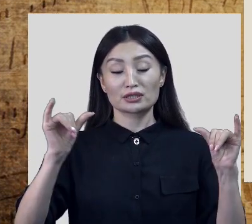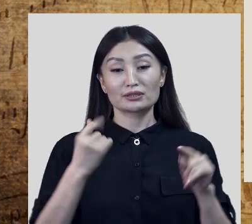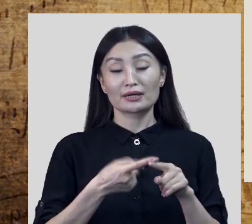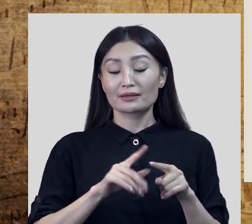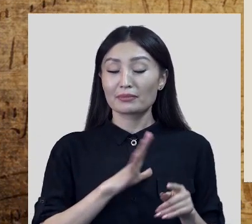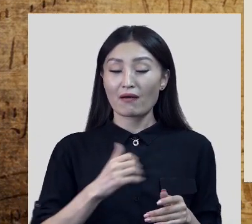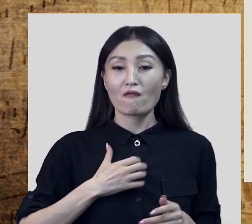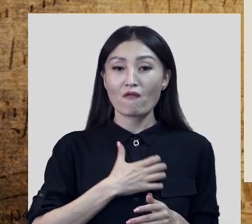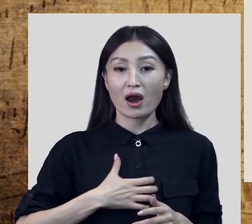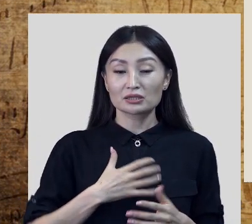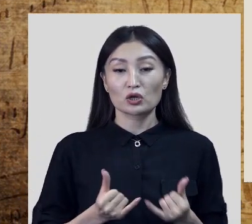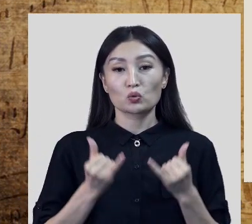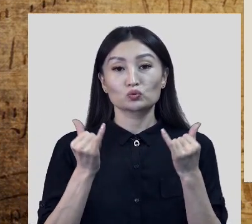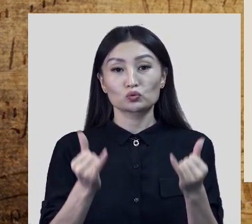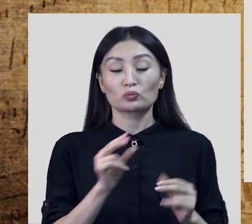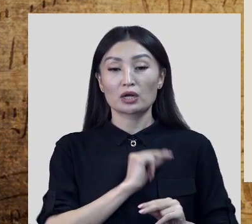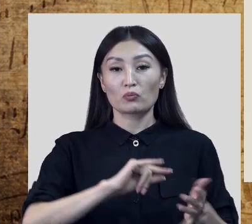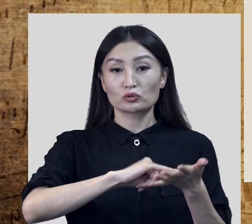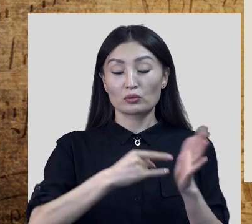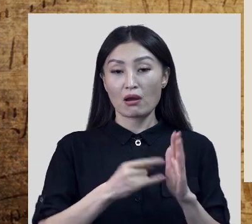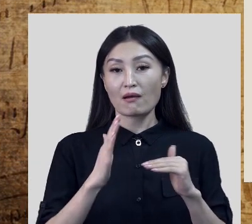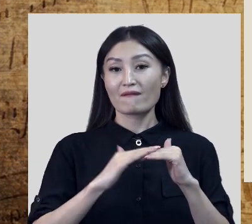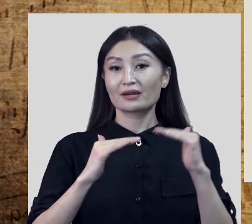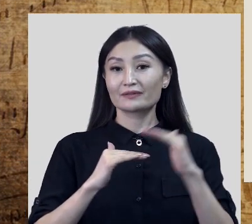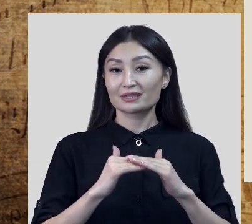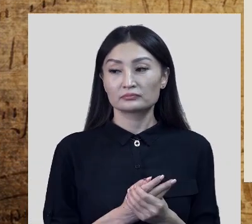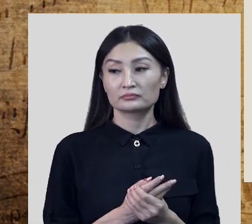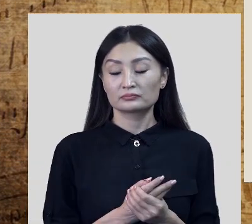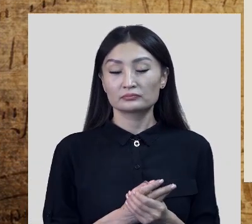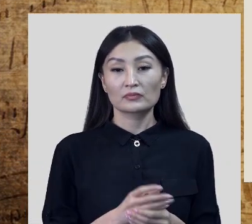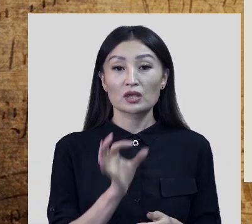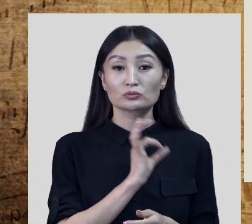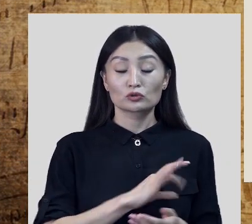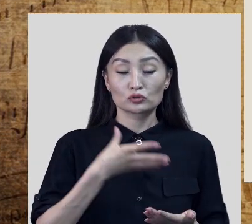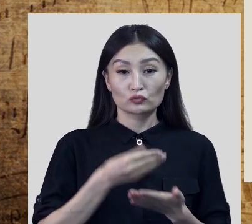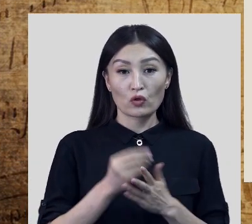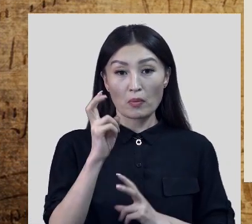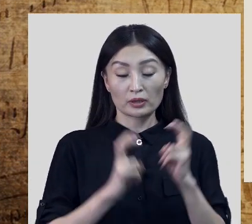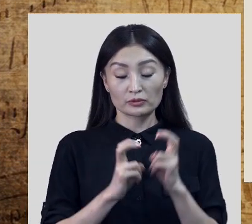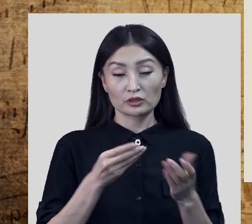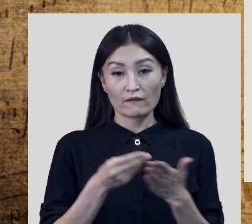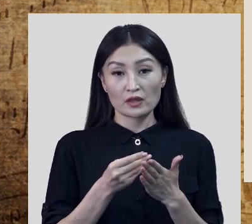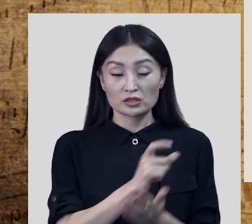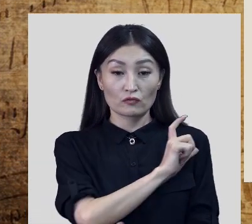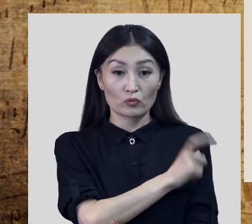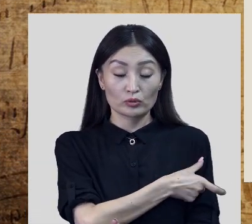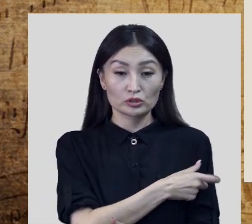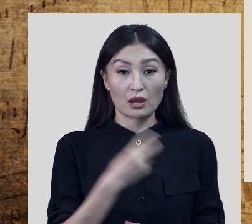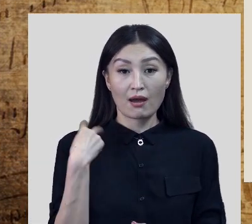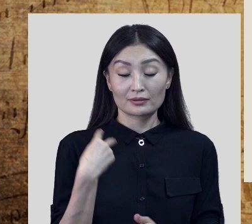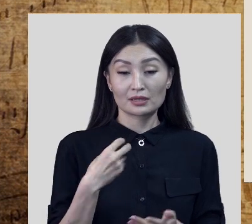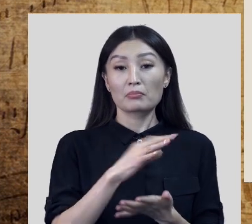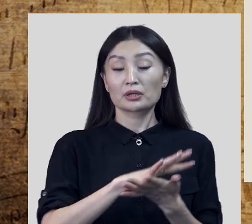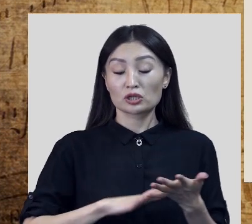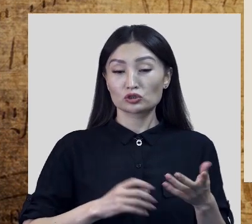была важная уступка рабочему классу точнее квалифицированным рабочим используя свое промышленные и финансовые могущество англия